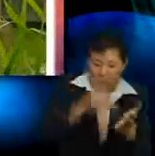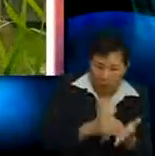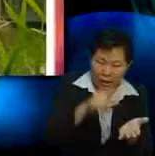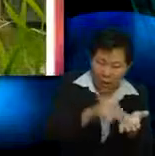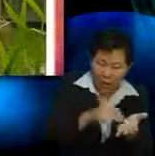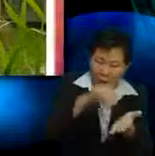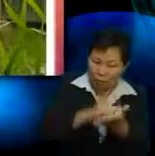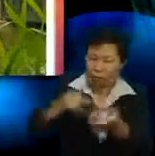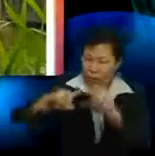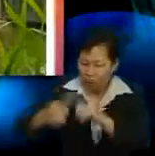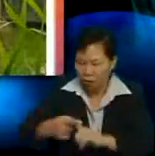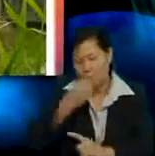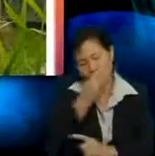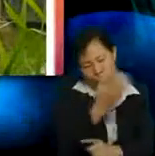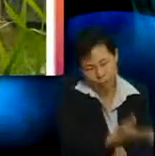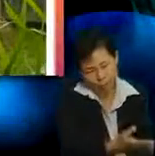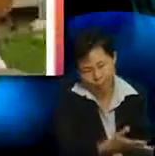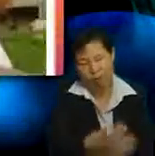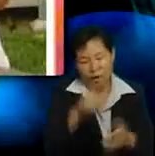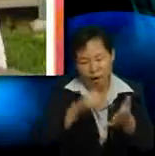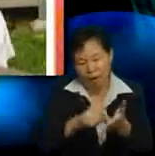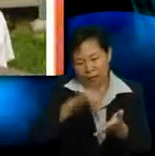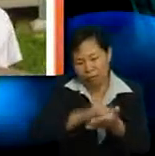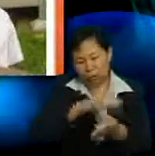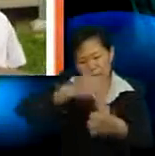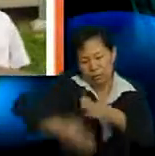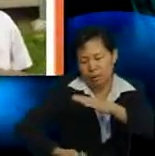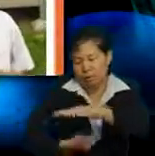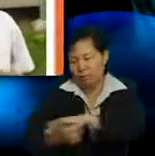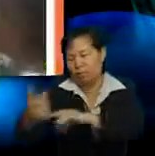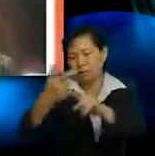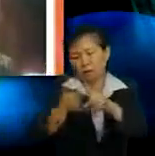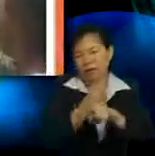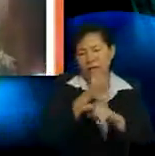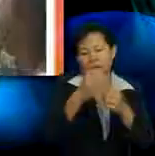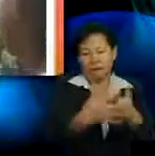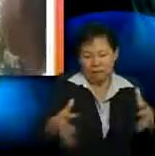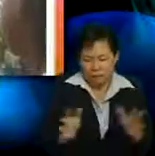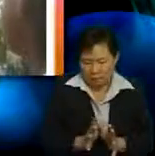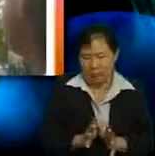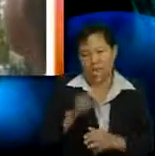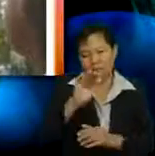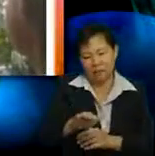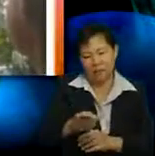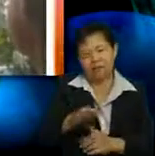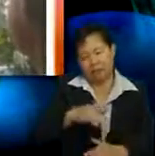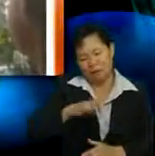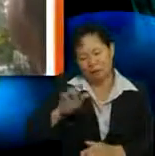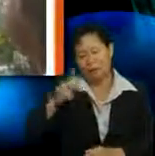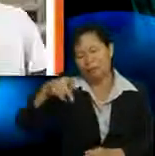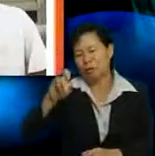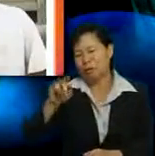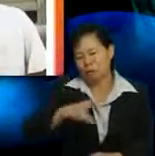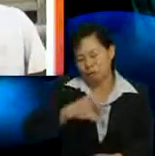tersebut, kawan-kawannya memberitahu bahawa ayam tersebut telah terlepas dari sangkar. Piton yang berasa serba